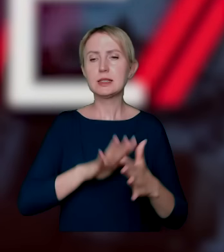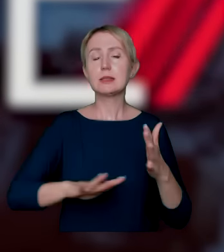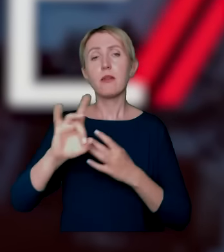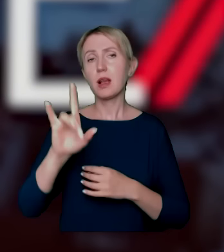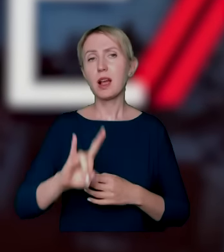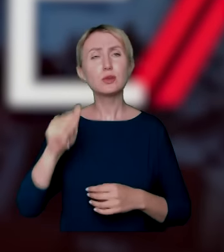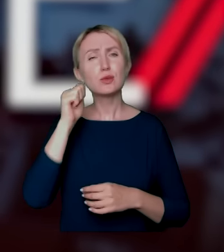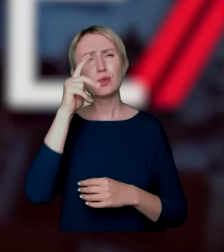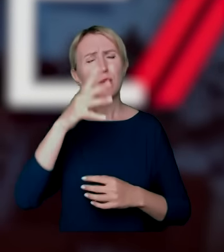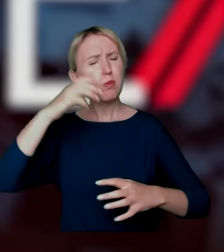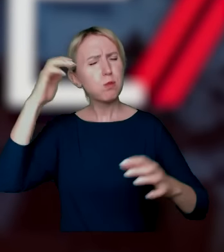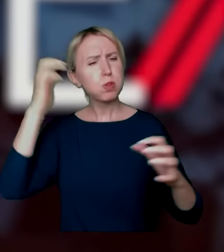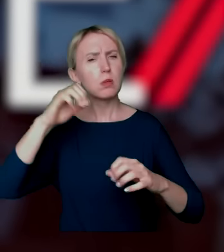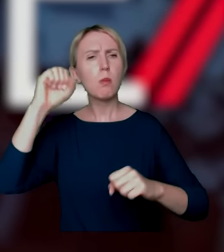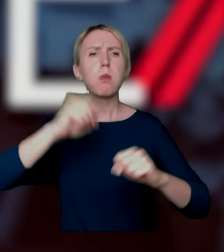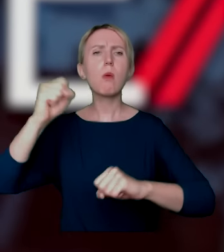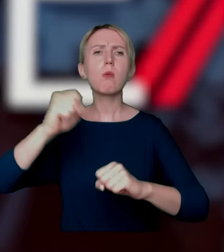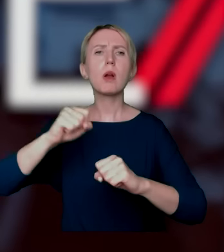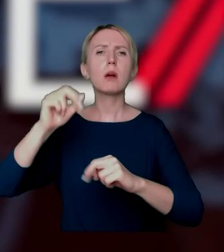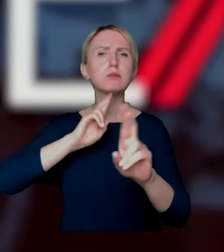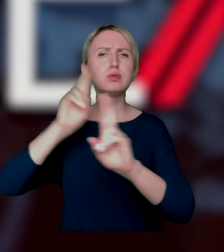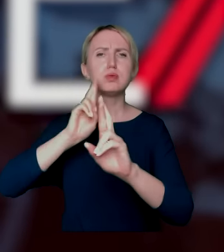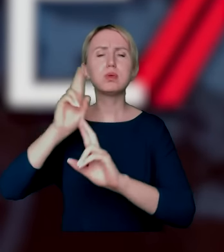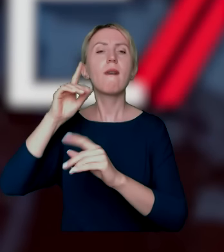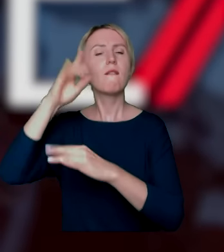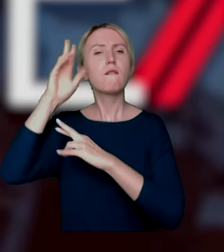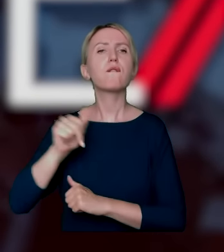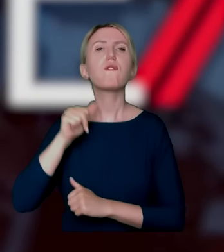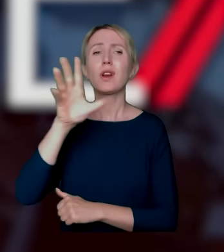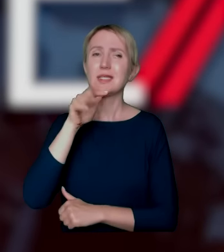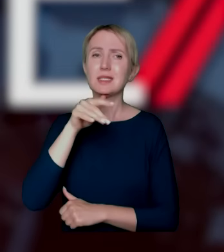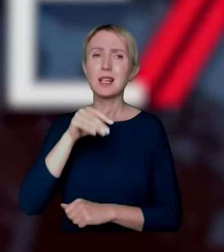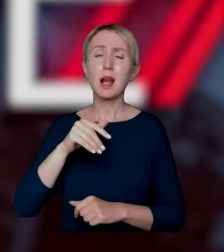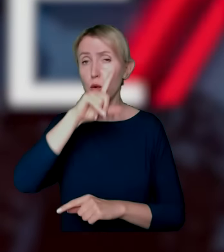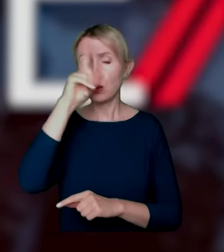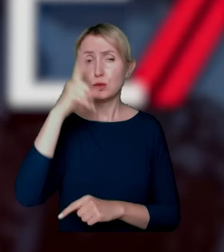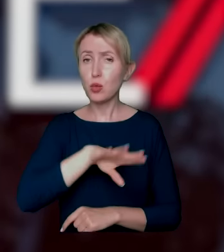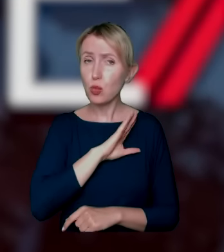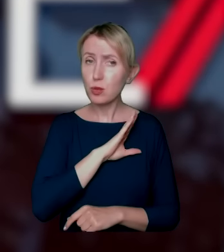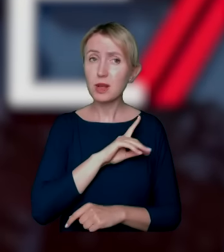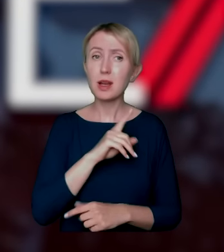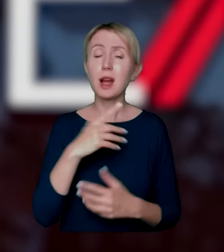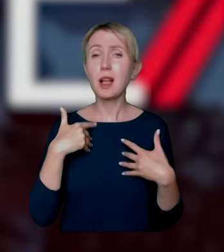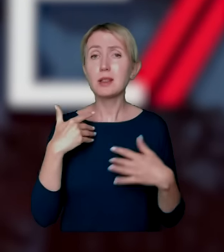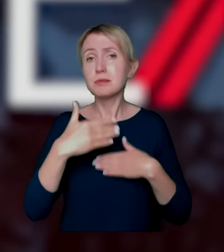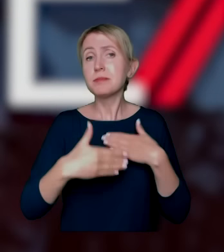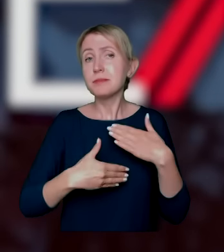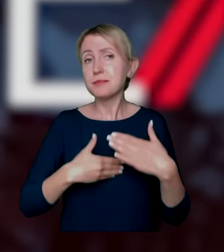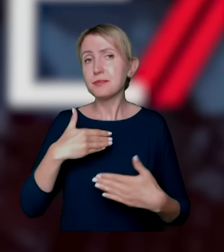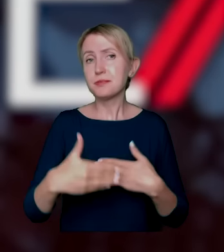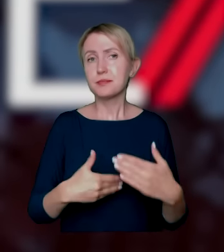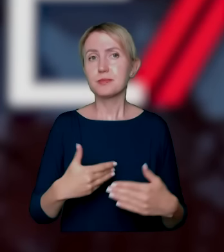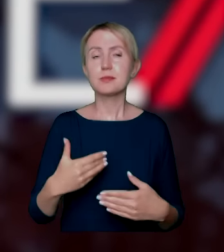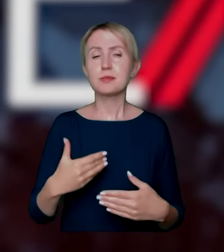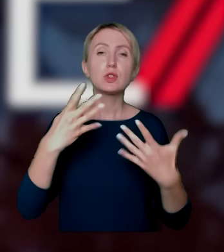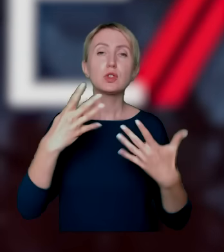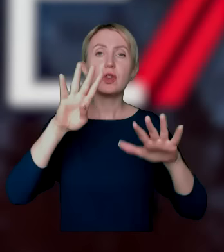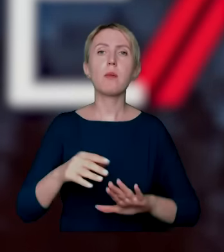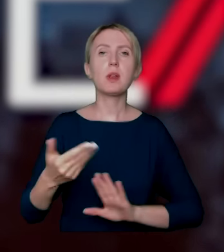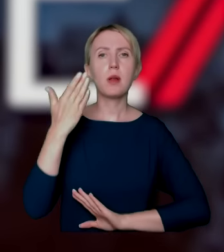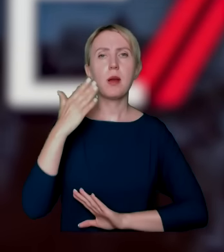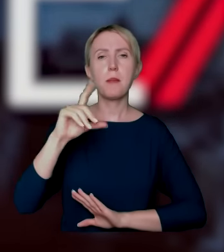huk bomb zrzucanych przez wojska izraelskie. Giną tam ludzie, ale życie mimo wszystko jakoś toczy się dalej. 9 miesięcy temu palestyński